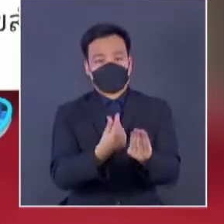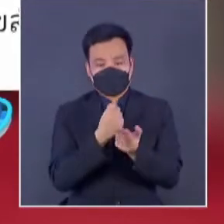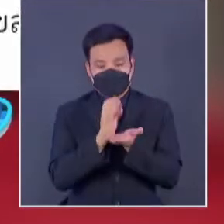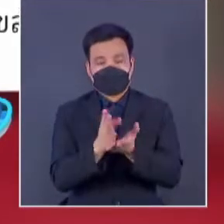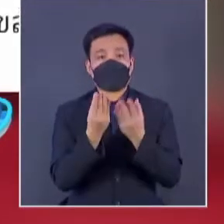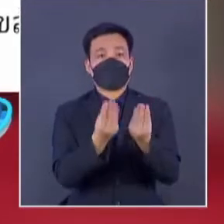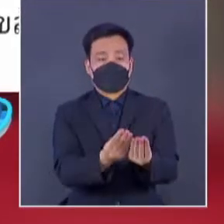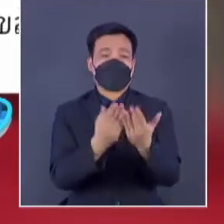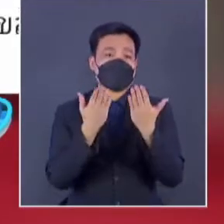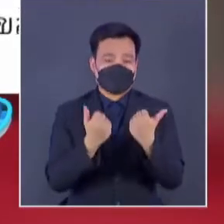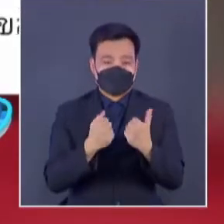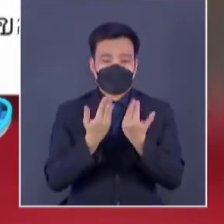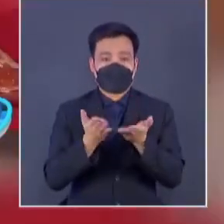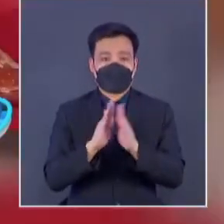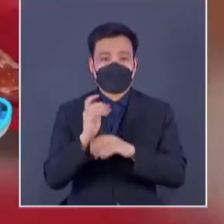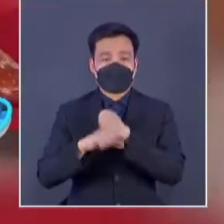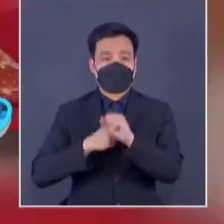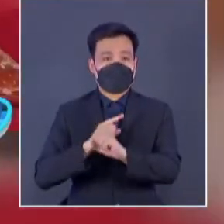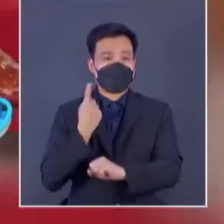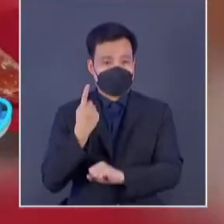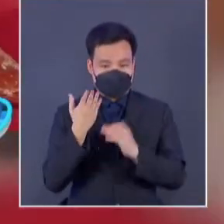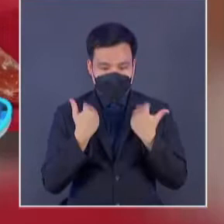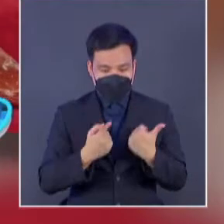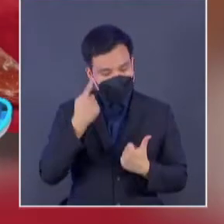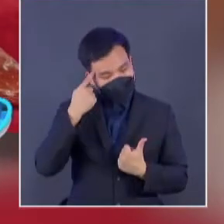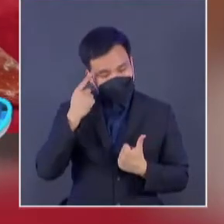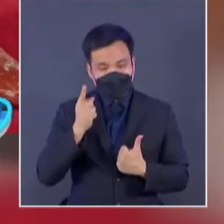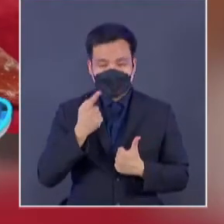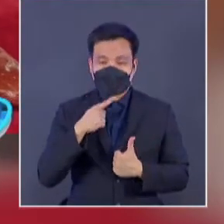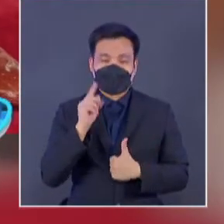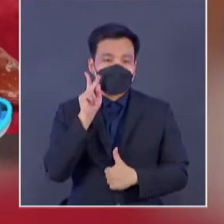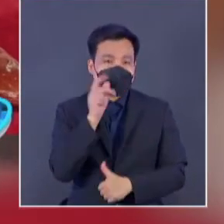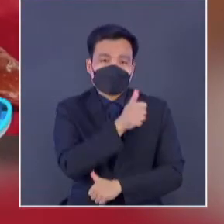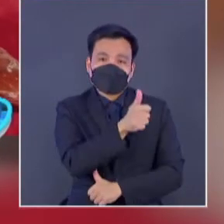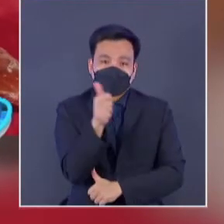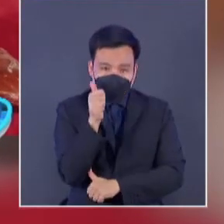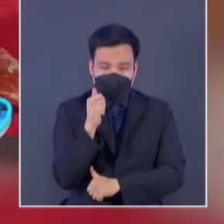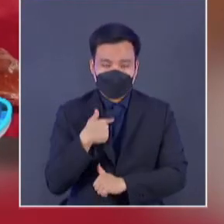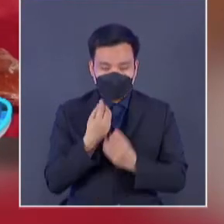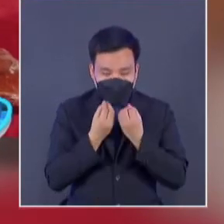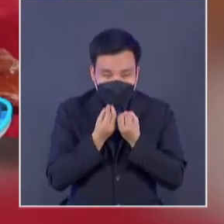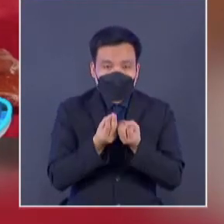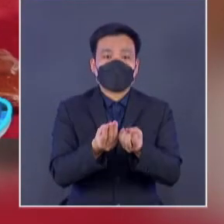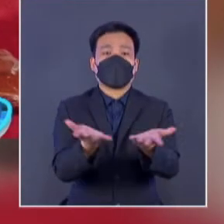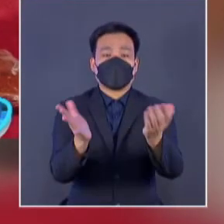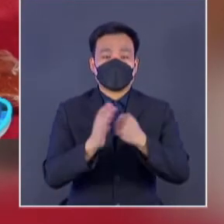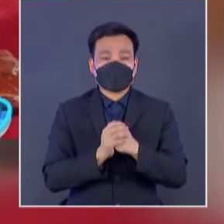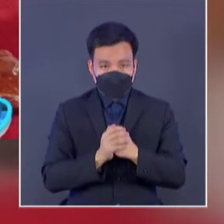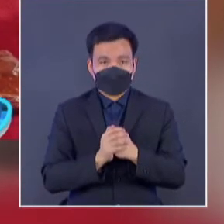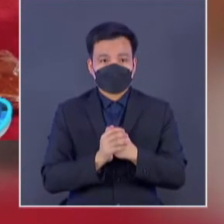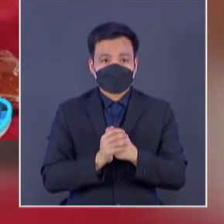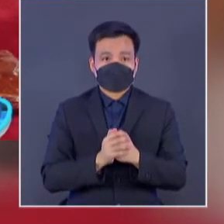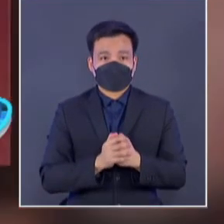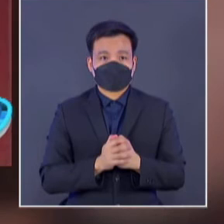ในครอบครัวก่อนที่จะขึ้นปีใหม่ด้วยหวังว่าปีใหม่นี้จะมีแต่เรื่องราวดีๆต่อไปขออนุโมทนาบุญกับกุศลละจิตของหลวง